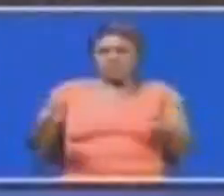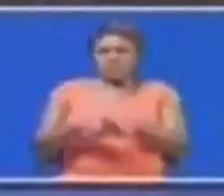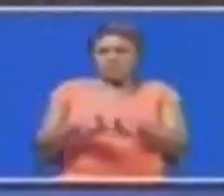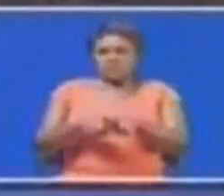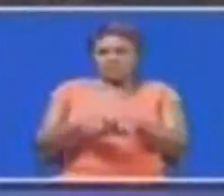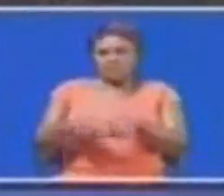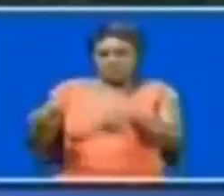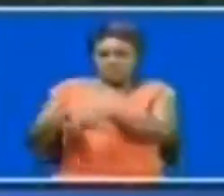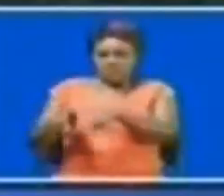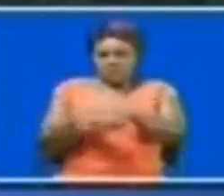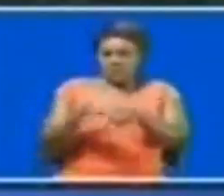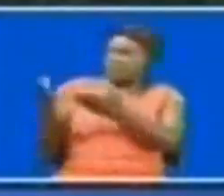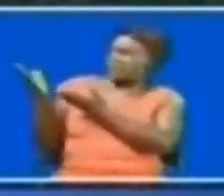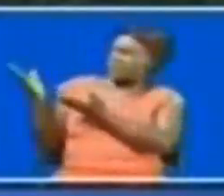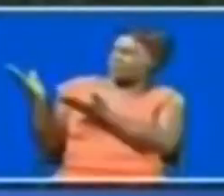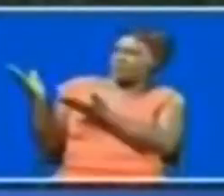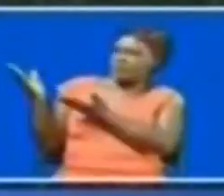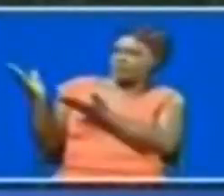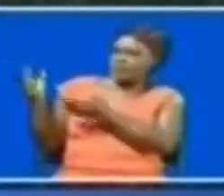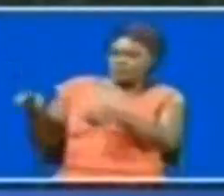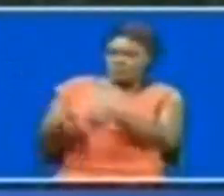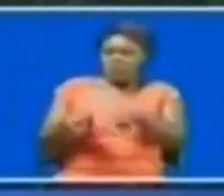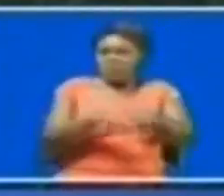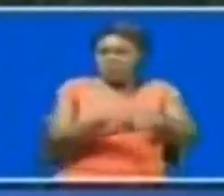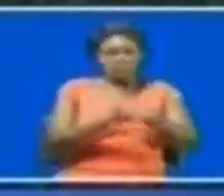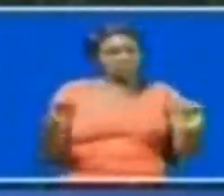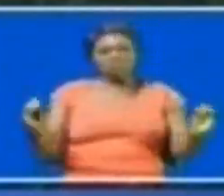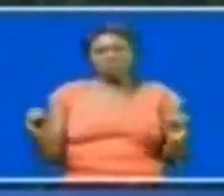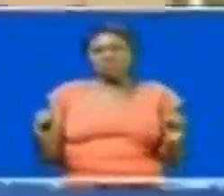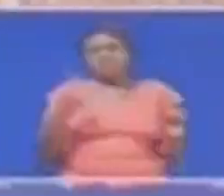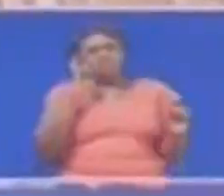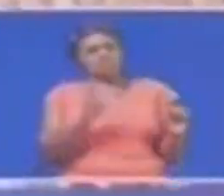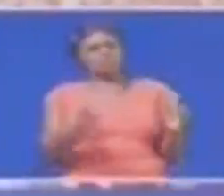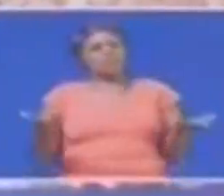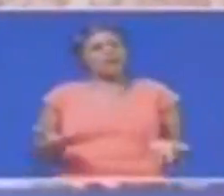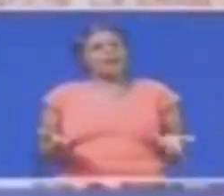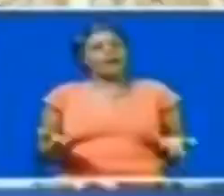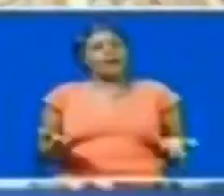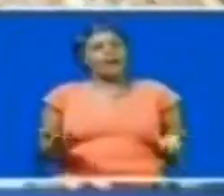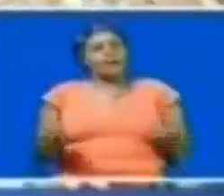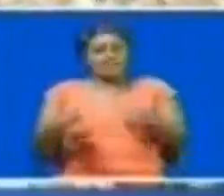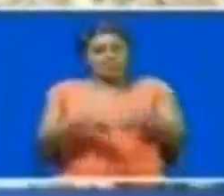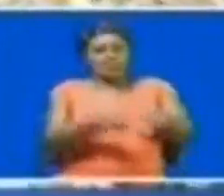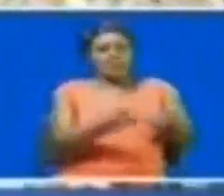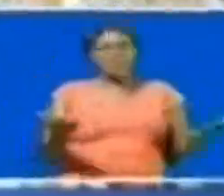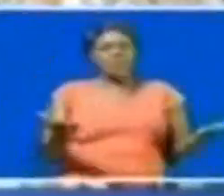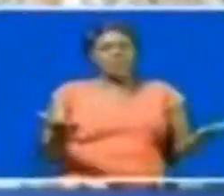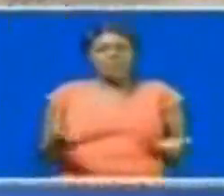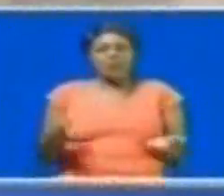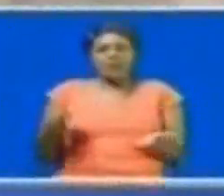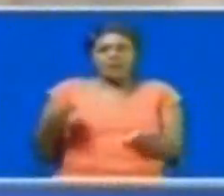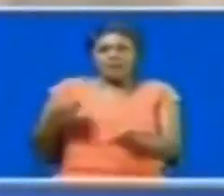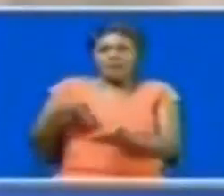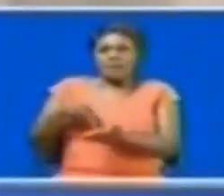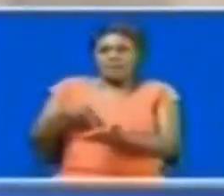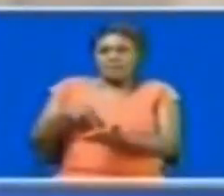that sewage sijui imeletwa hapa kwa mto. Sewage italetwa hapa. Wewe si unaona sewage imepita imeenda pande ile.